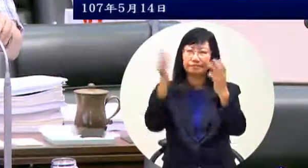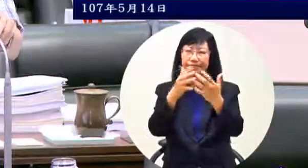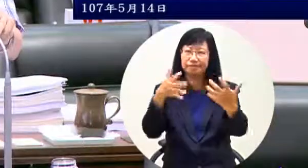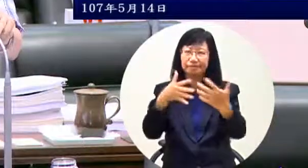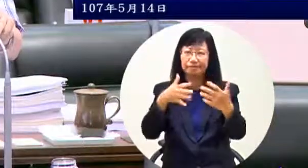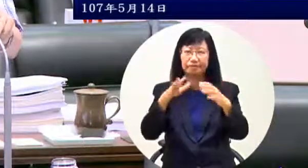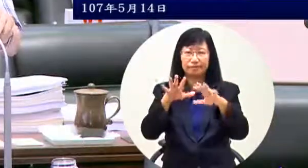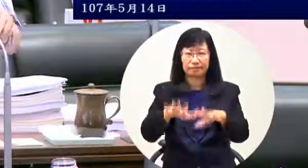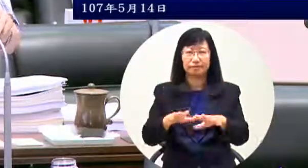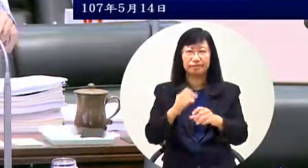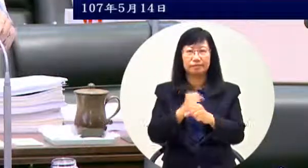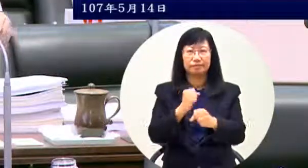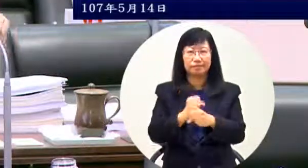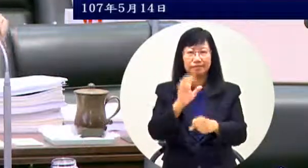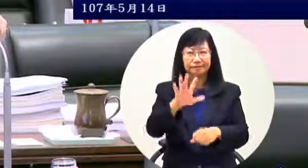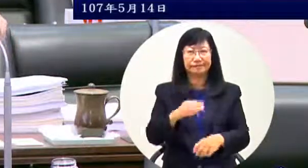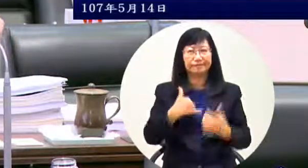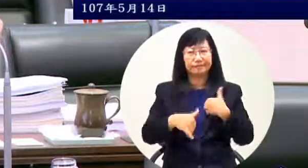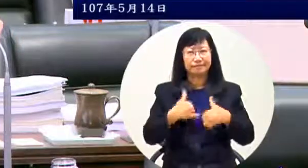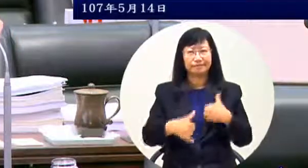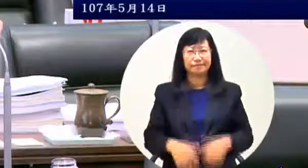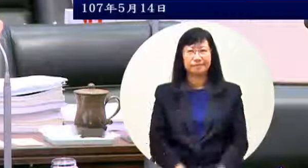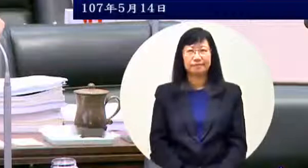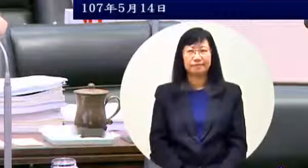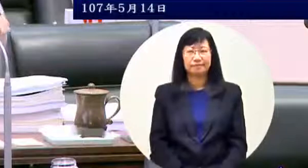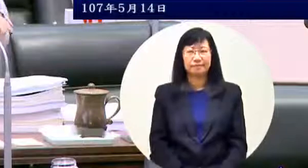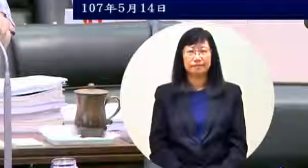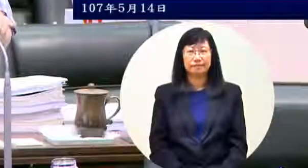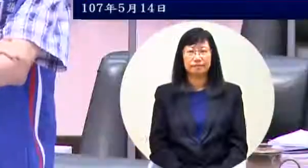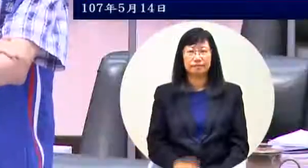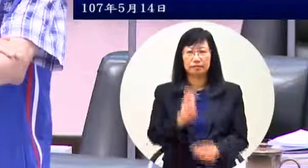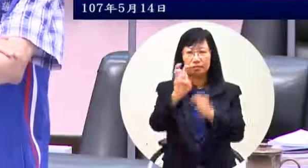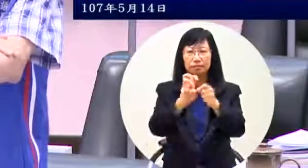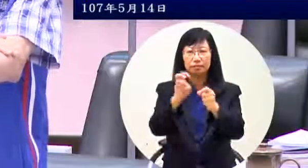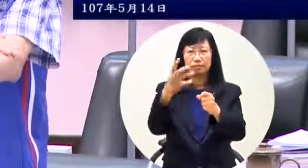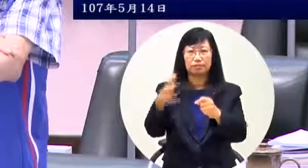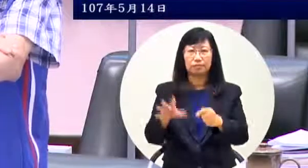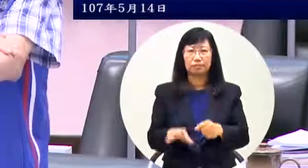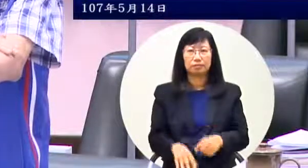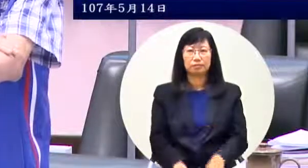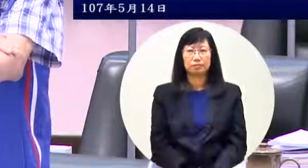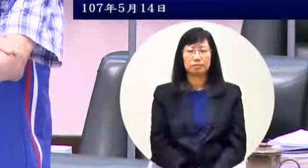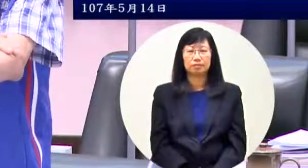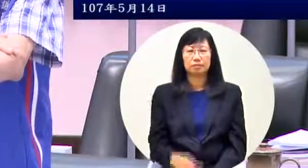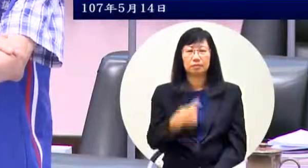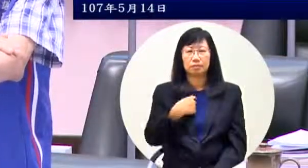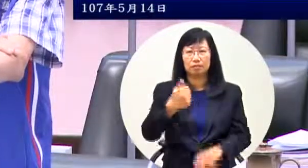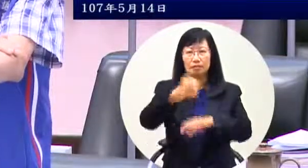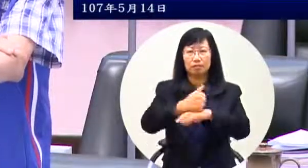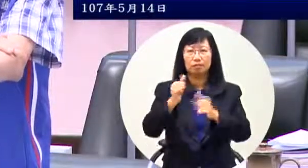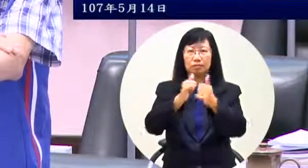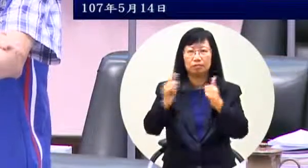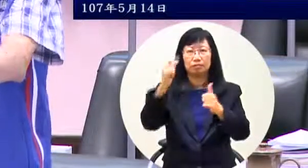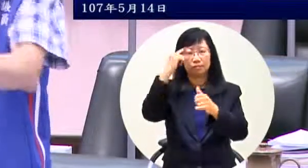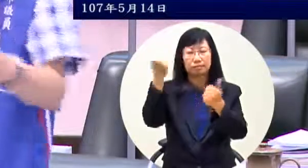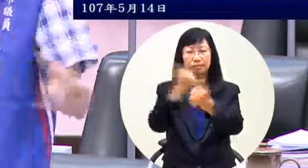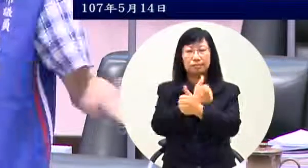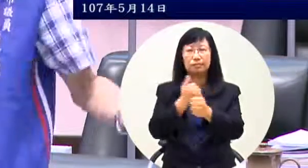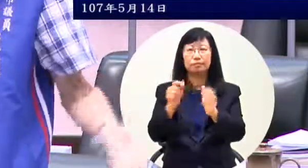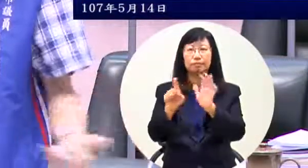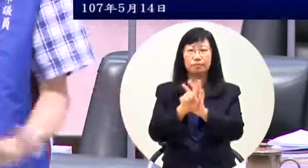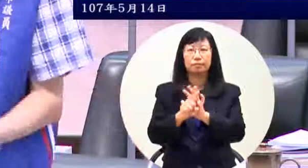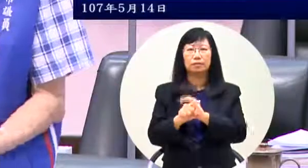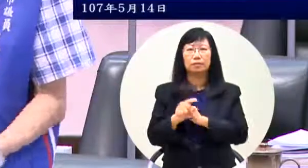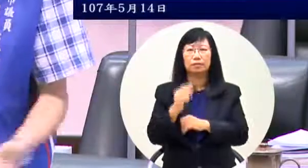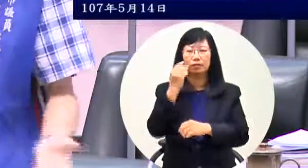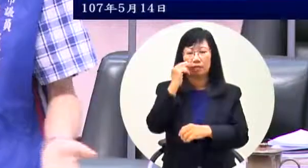兴。30几年来，我想我当民意代表就是看到地方落后，我就希望地